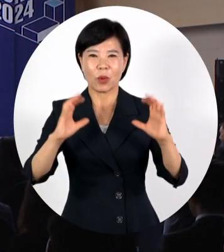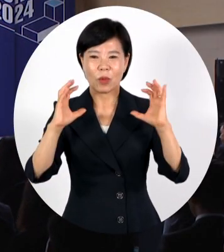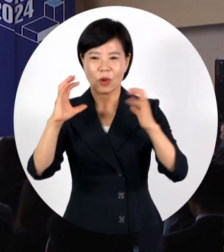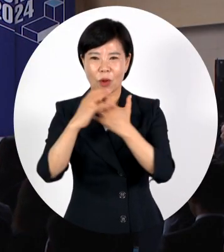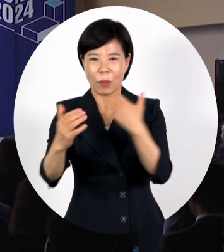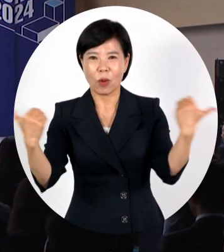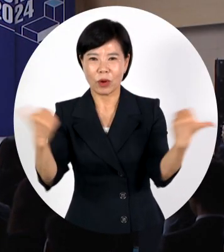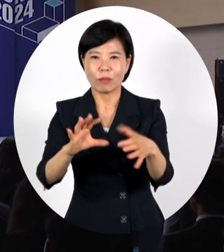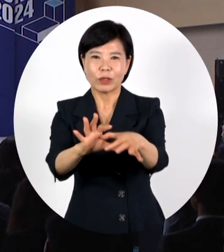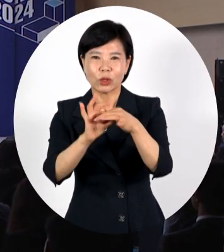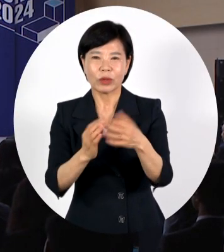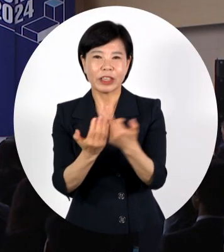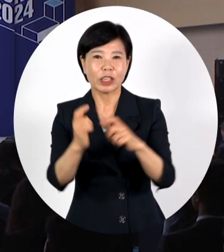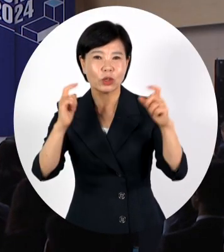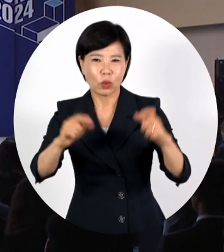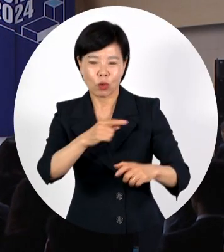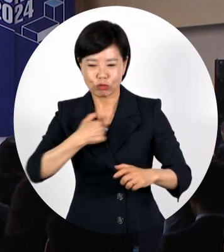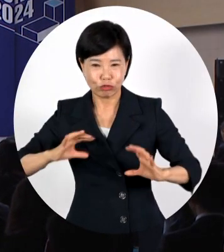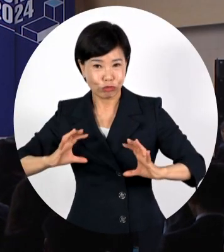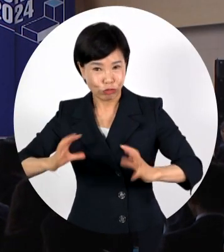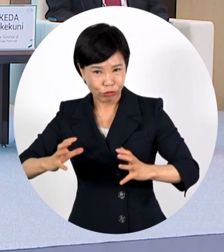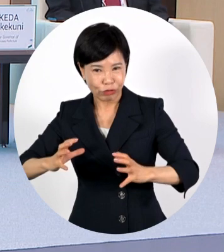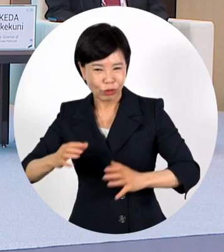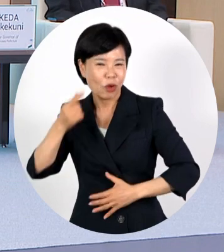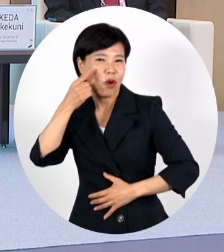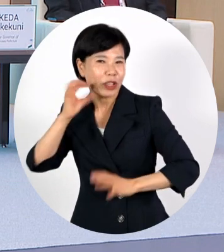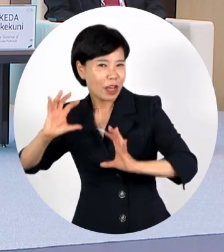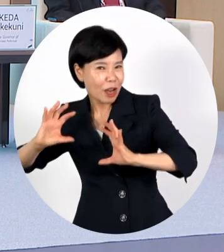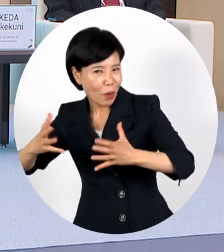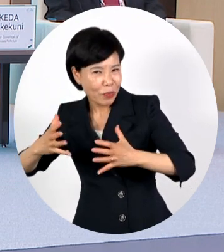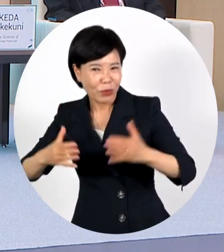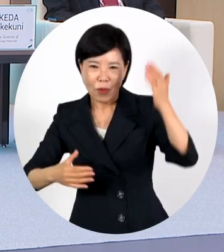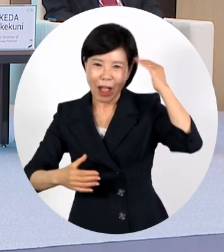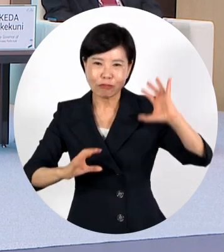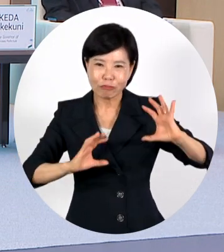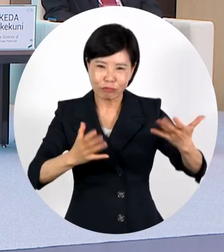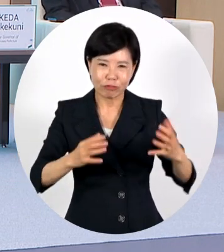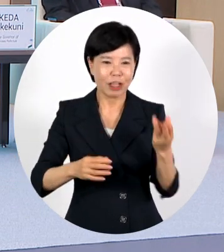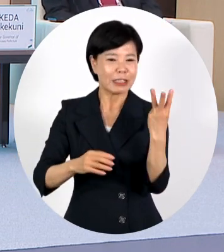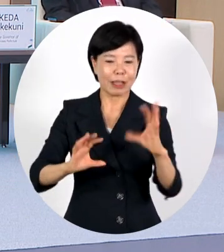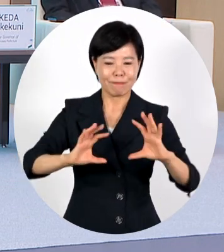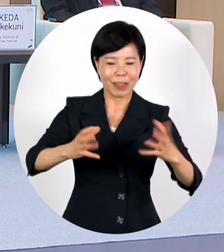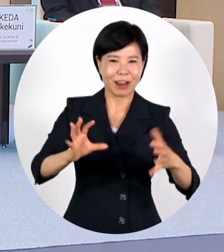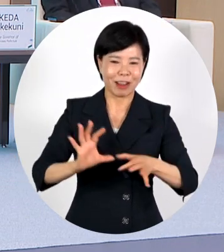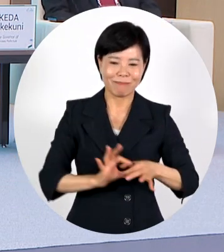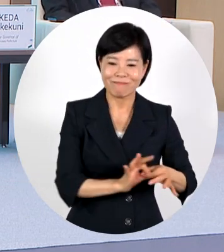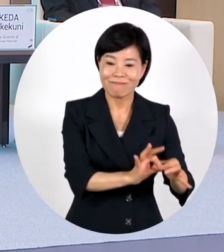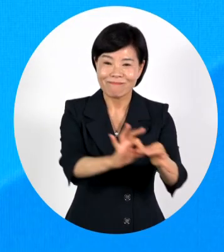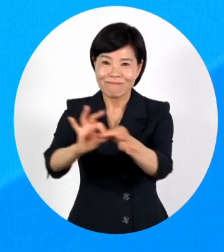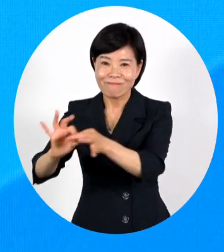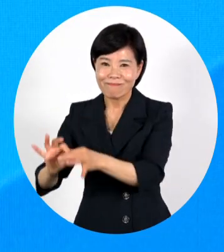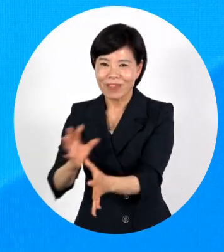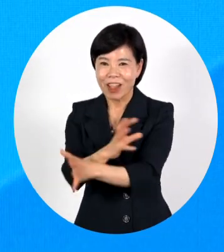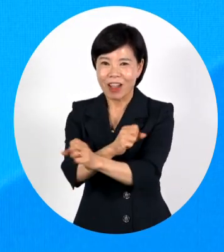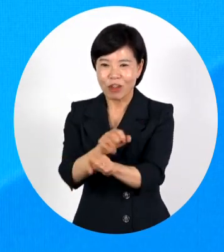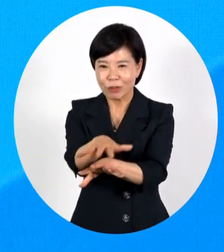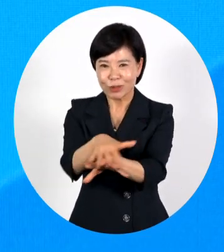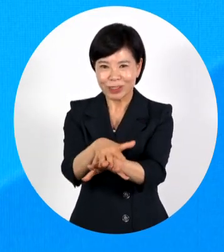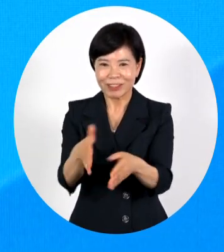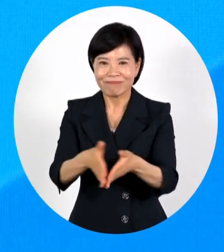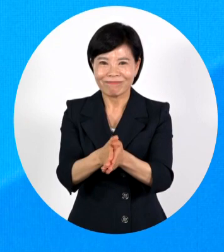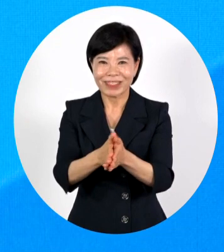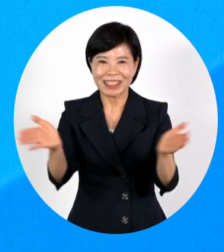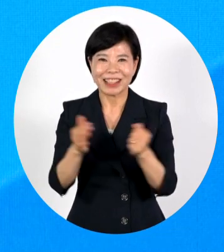포럼을 통해 제주도와 중국 하이난성, 일본 오키나와현 3자 간 네트워크 협의체도 출범하게